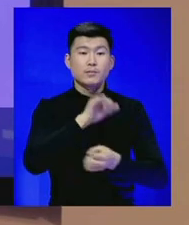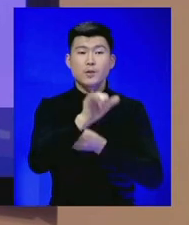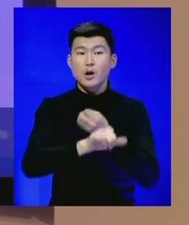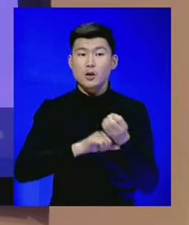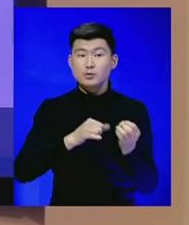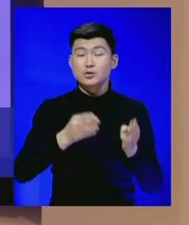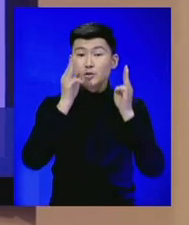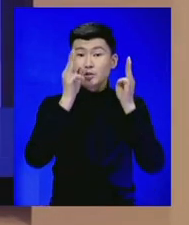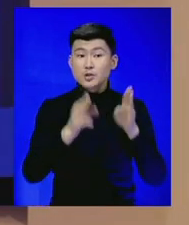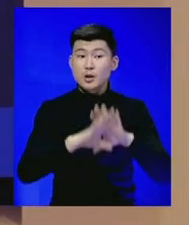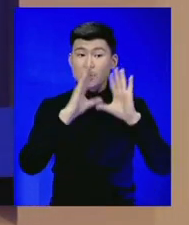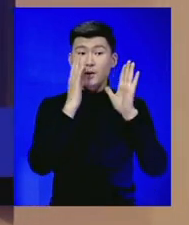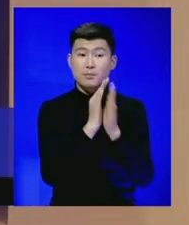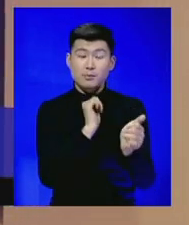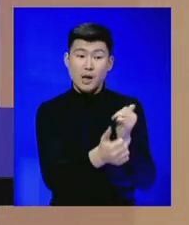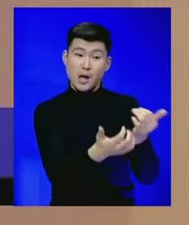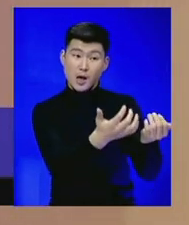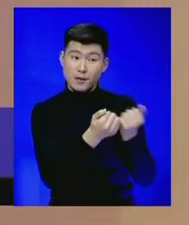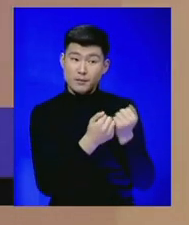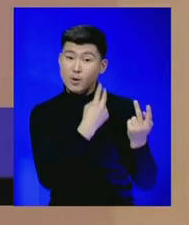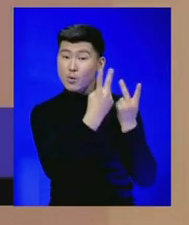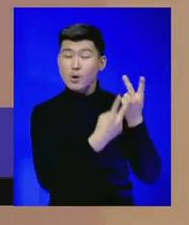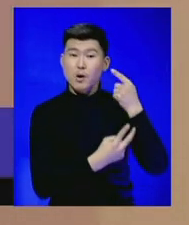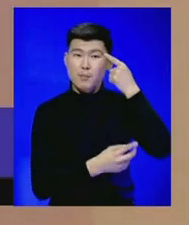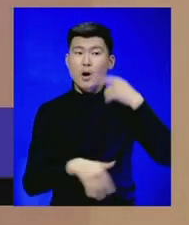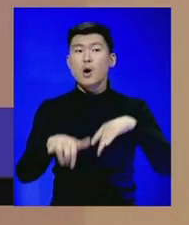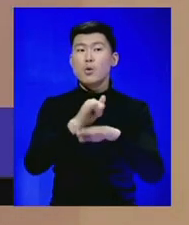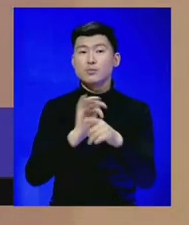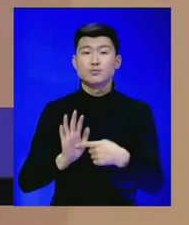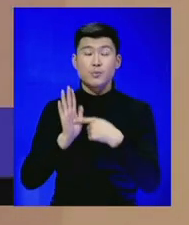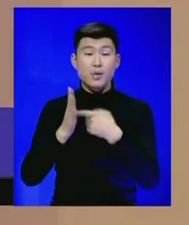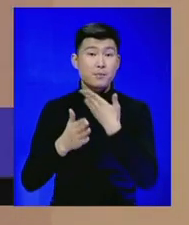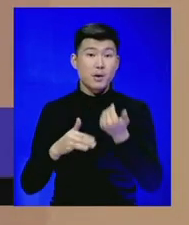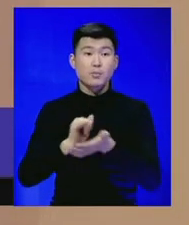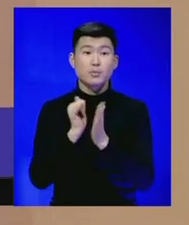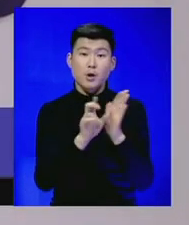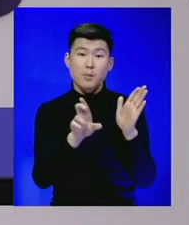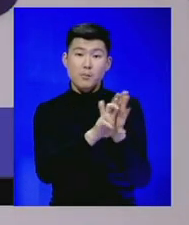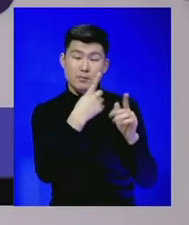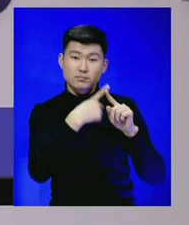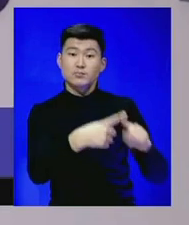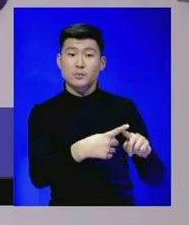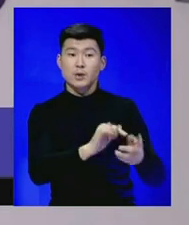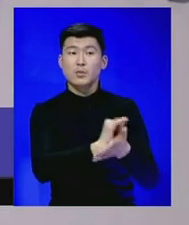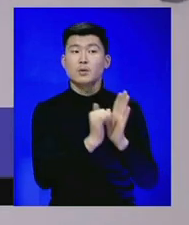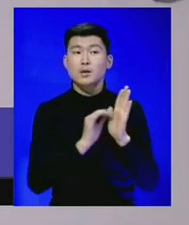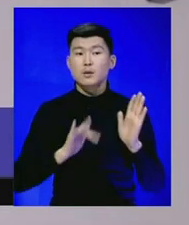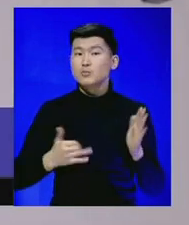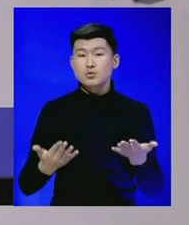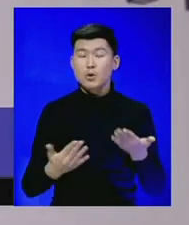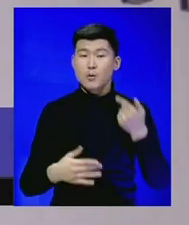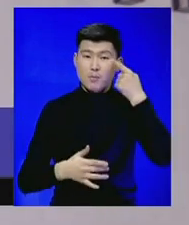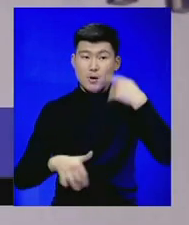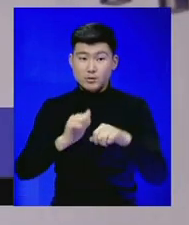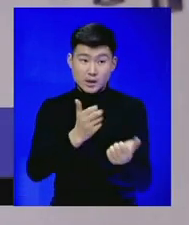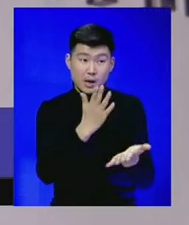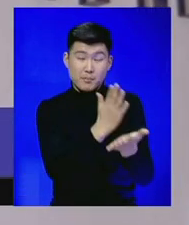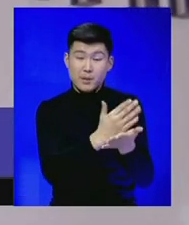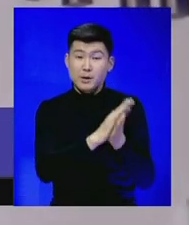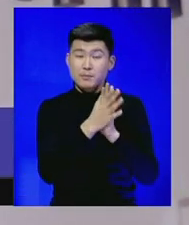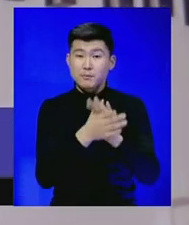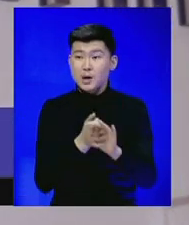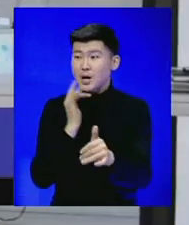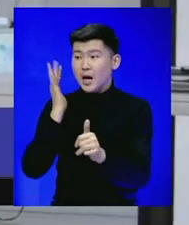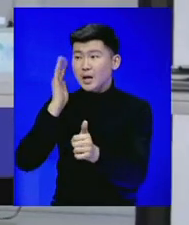төлбөрийн шийдлүүд төлбөр авах үйлчилгээг Монголд үзүүлдэггүй нь боломжийг их хажуугмаа. За, тиймээс Монгол улсад тулгамдаад байгаа хил дамсан